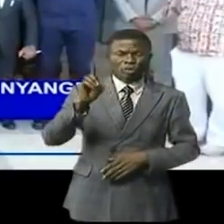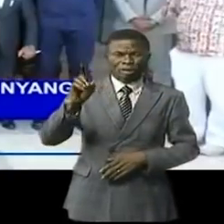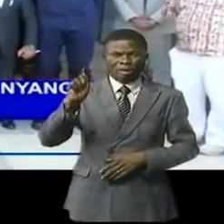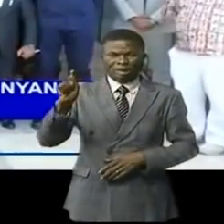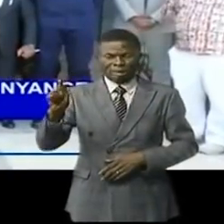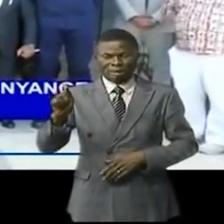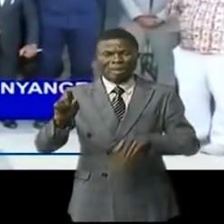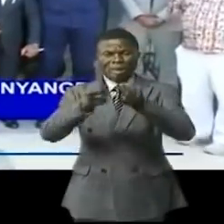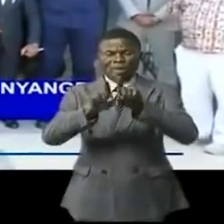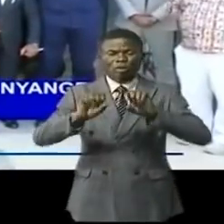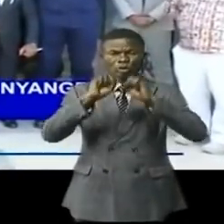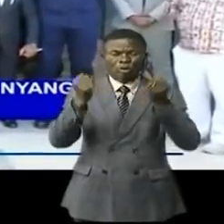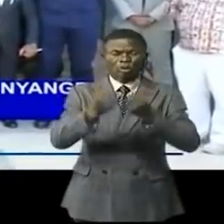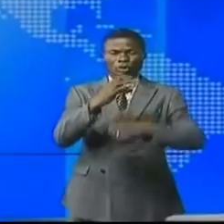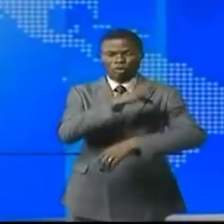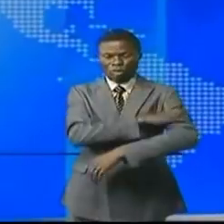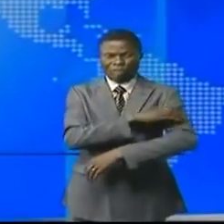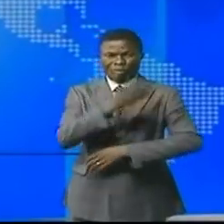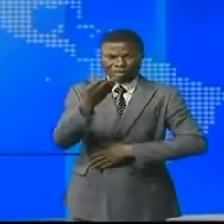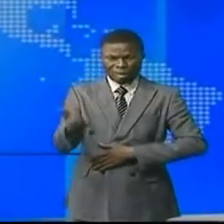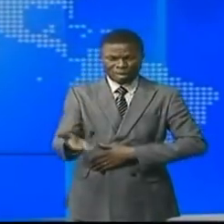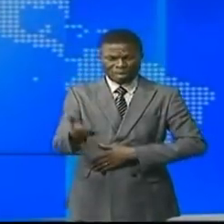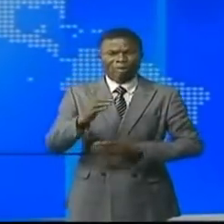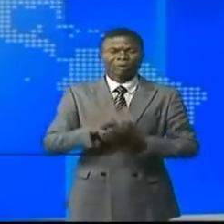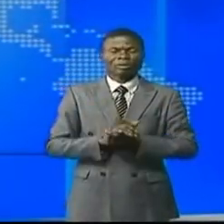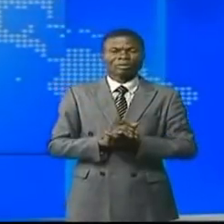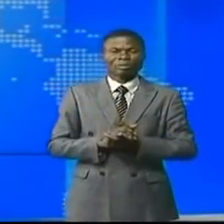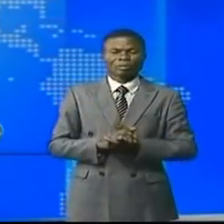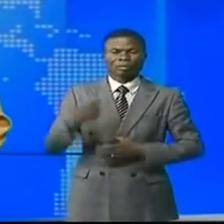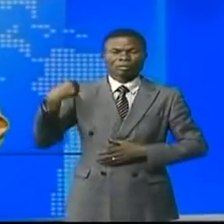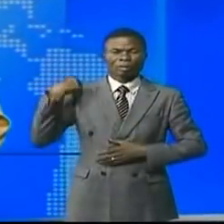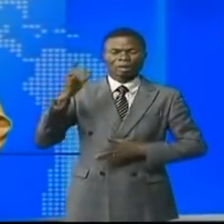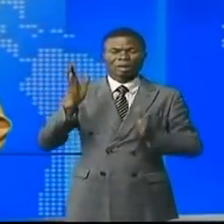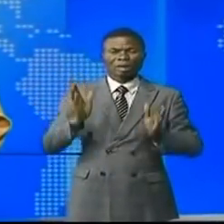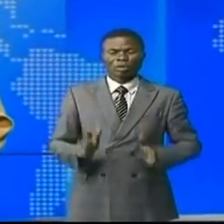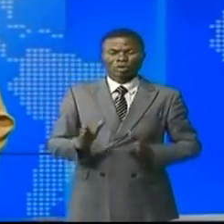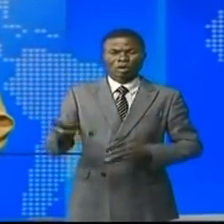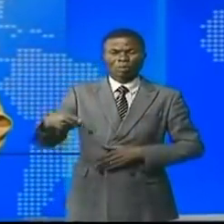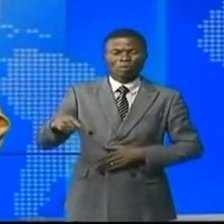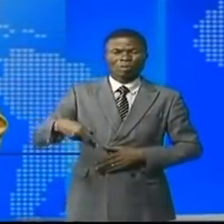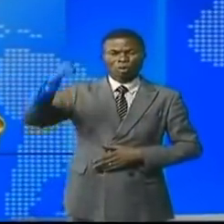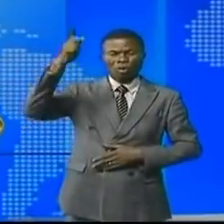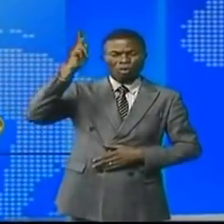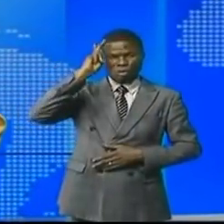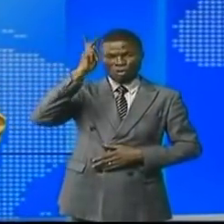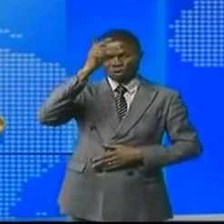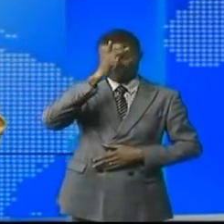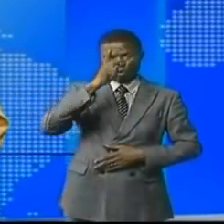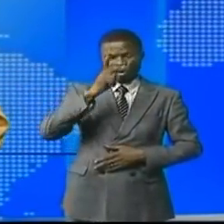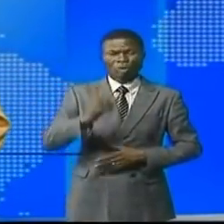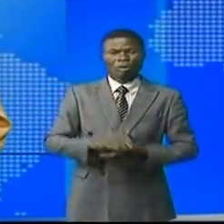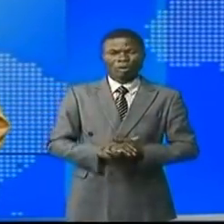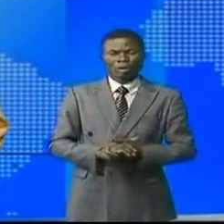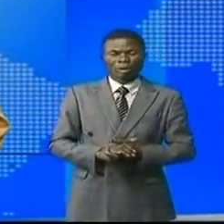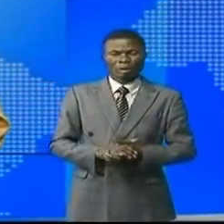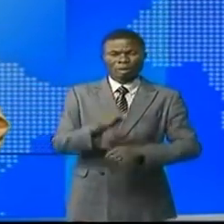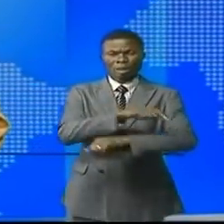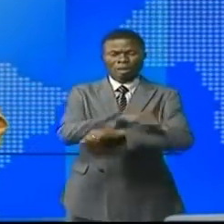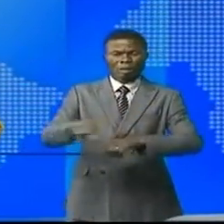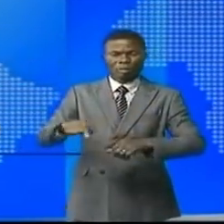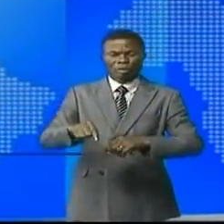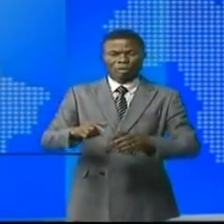la société civile. Le gouverneur de la province du Haut-Katanga a mis en service une cabine de